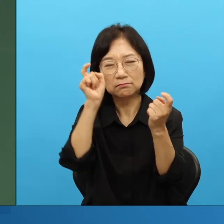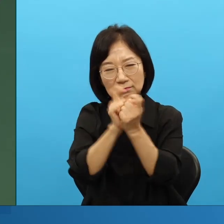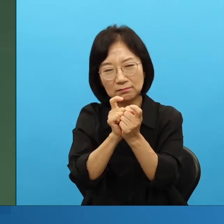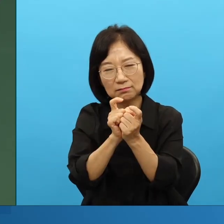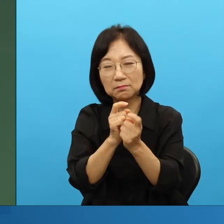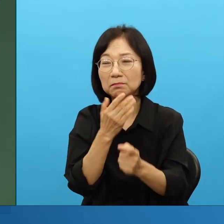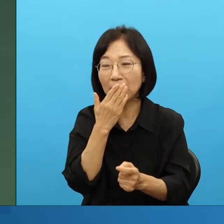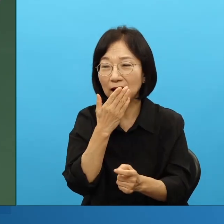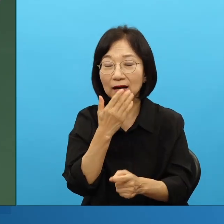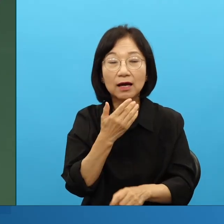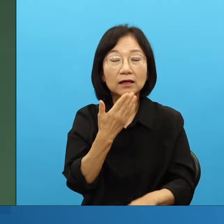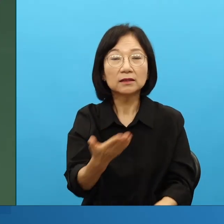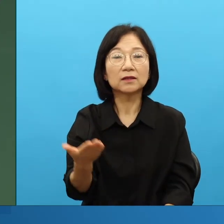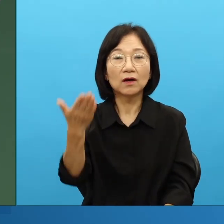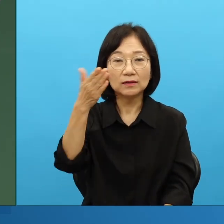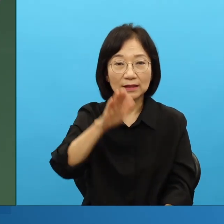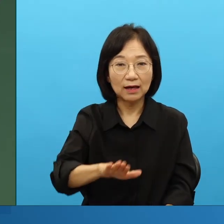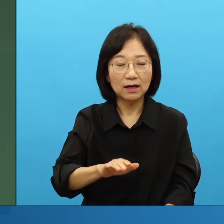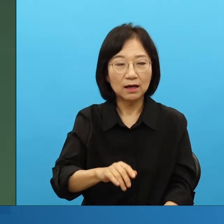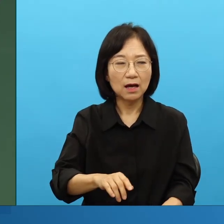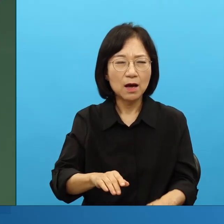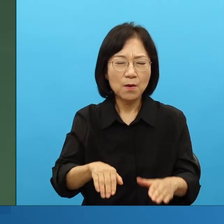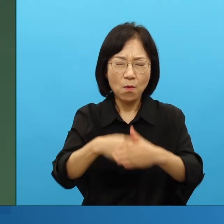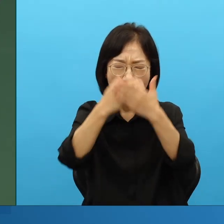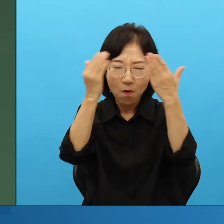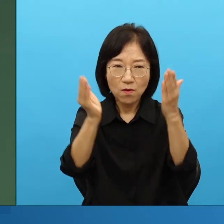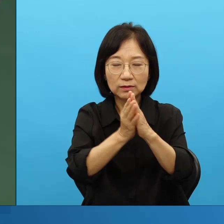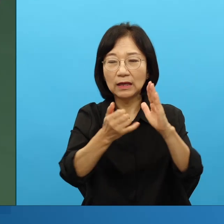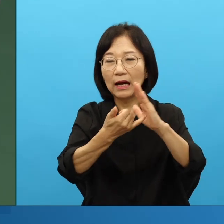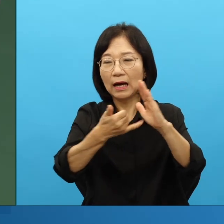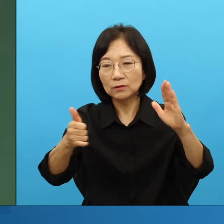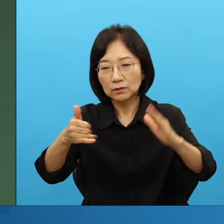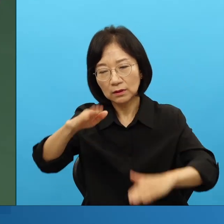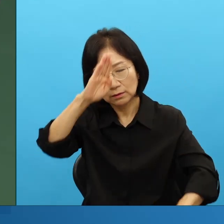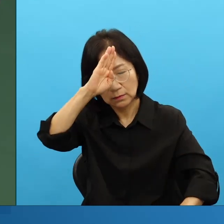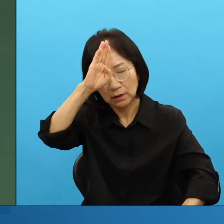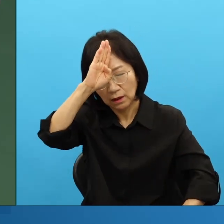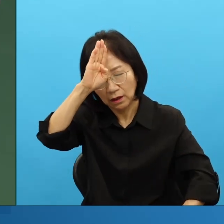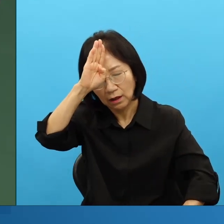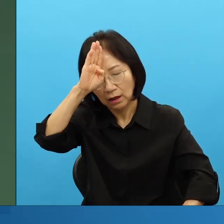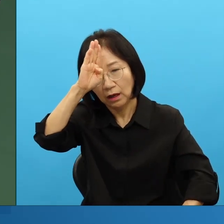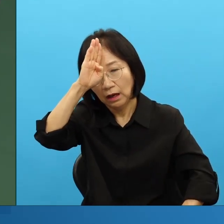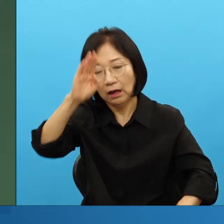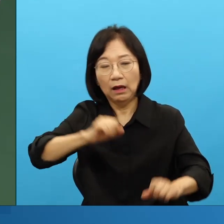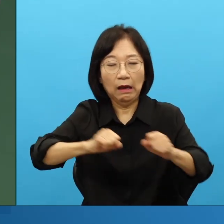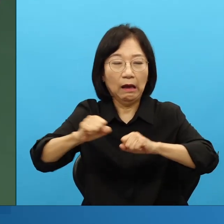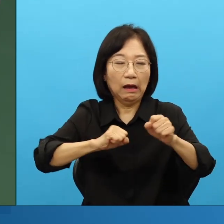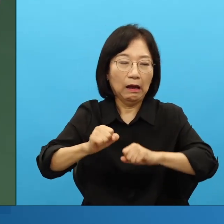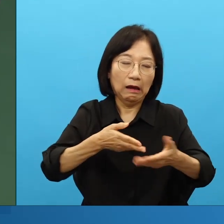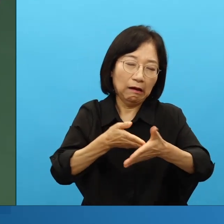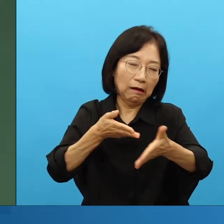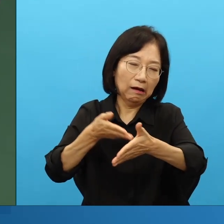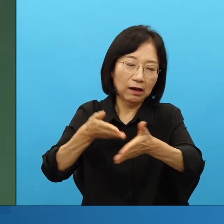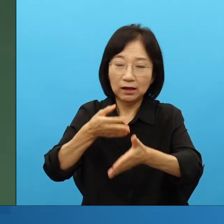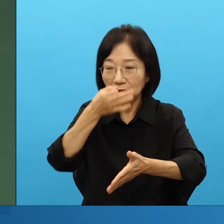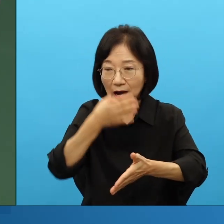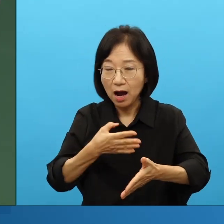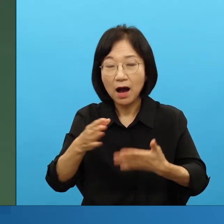人在人生当中怎么能不生病呢对吧 그러나 온 가족이 병에 시달려서 아무것도 하지 못한다면 과연 그거는 뭘까?